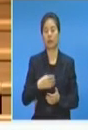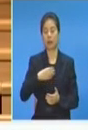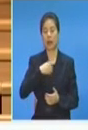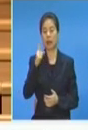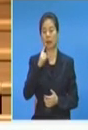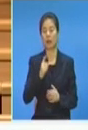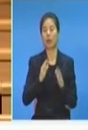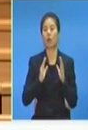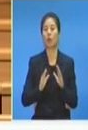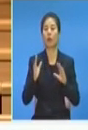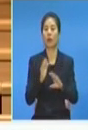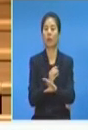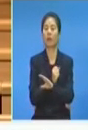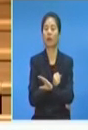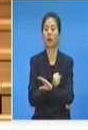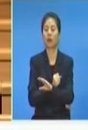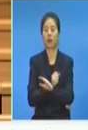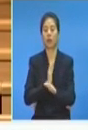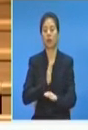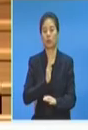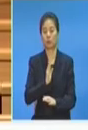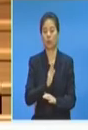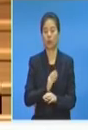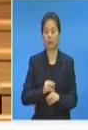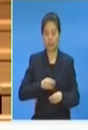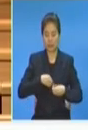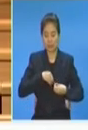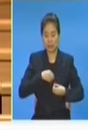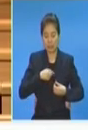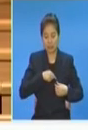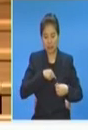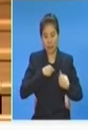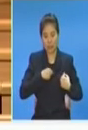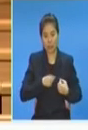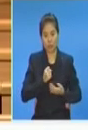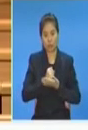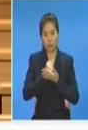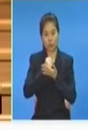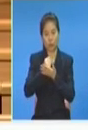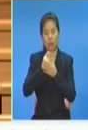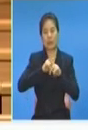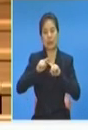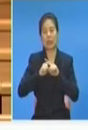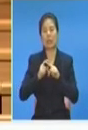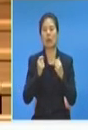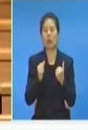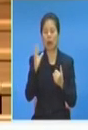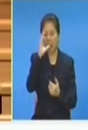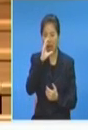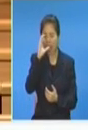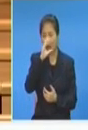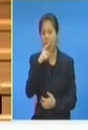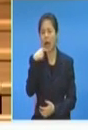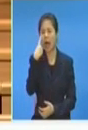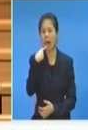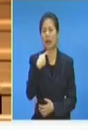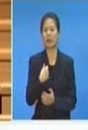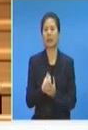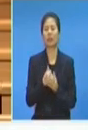ความรู้ความสามารถเสียสละเพื่อชาติเราตามหากันมานานและคงต้องตามห